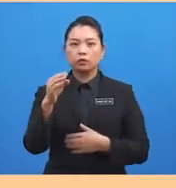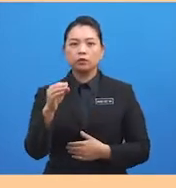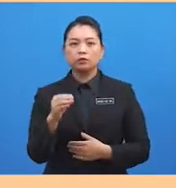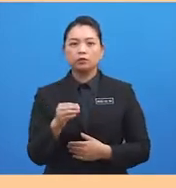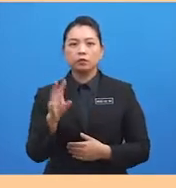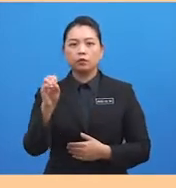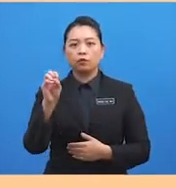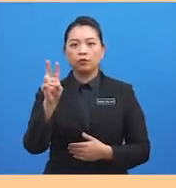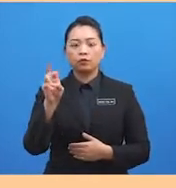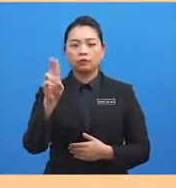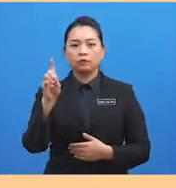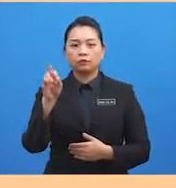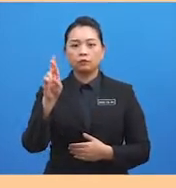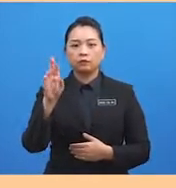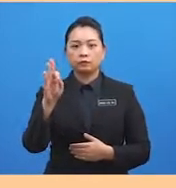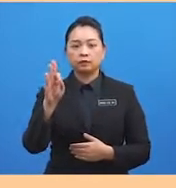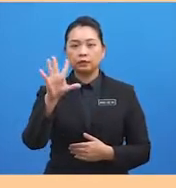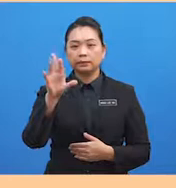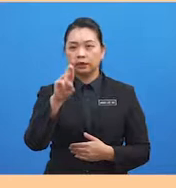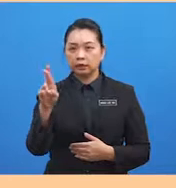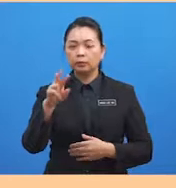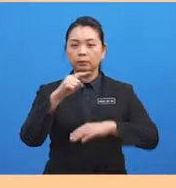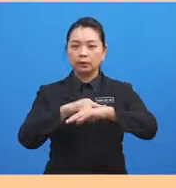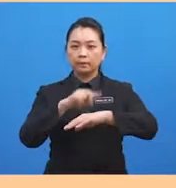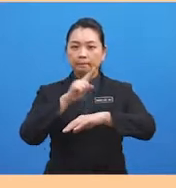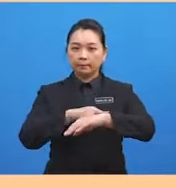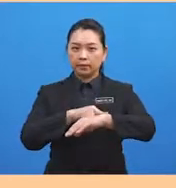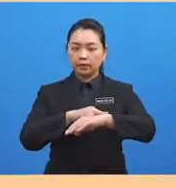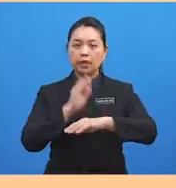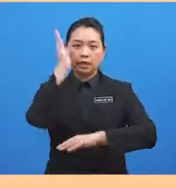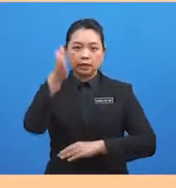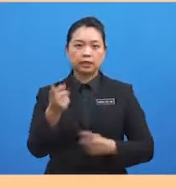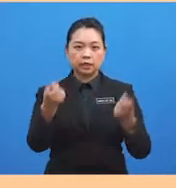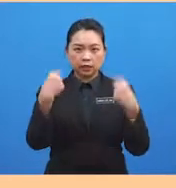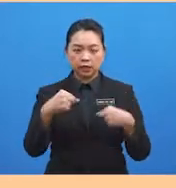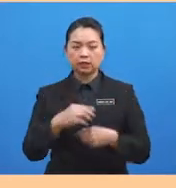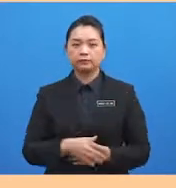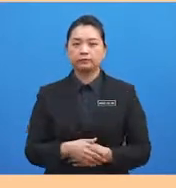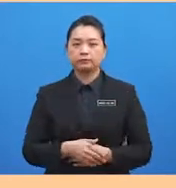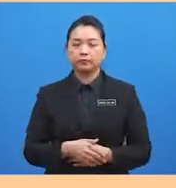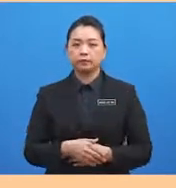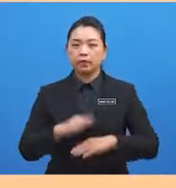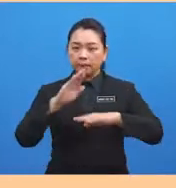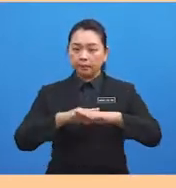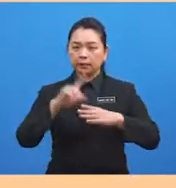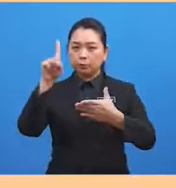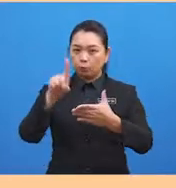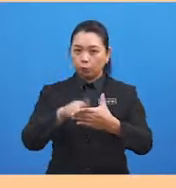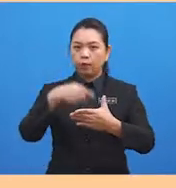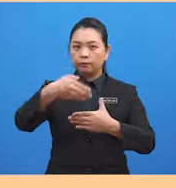sebanyak RM5,000 pada masa akan datang. Pada bulan